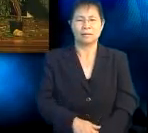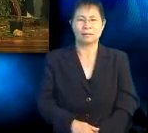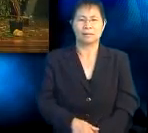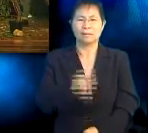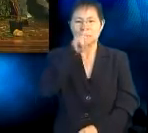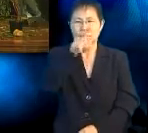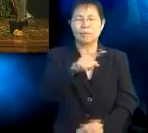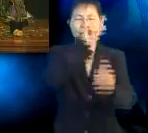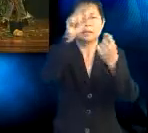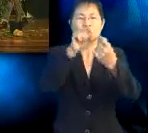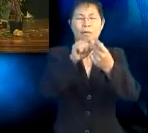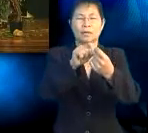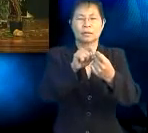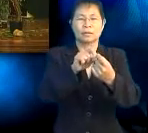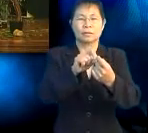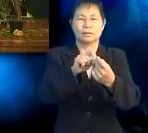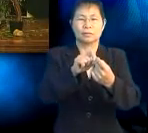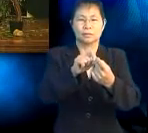Memang tepat masanya, wahai jutawan.